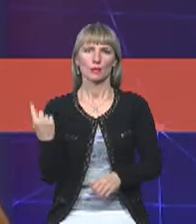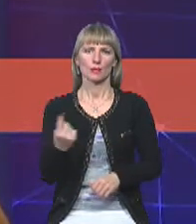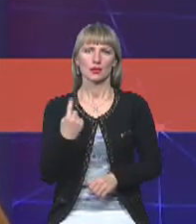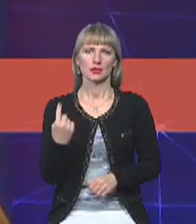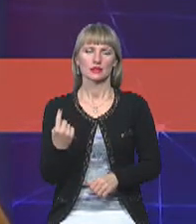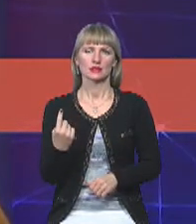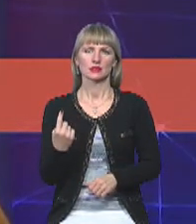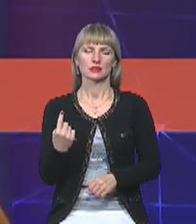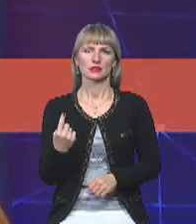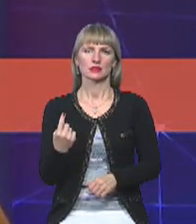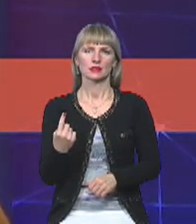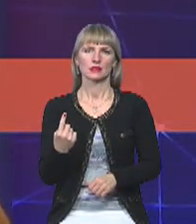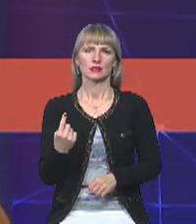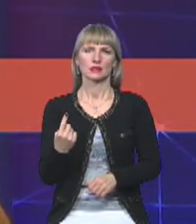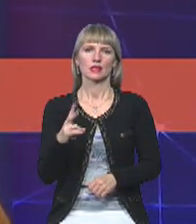область,